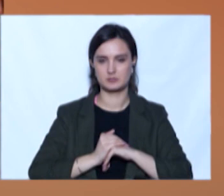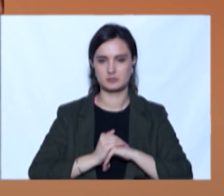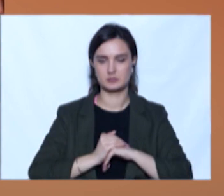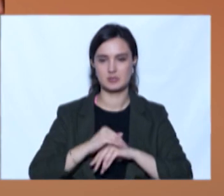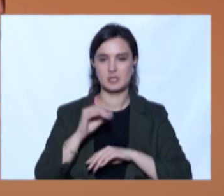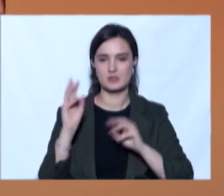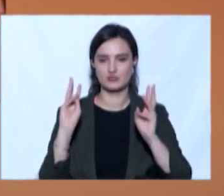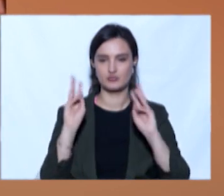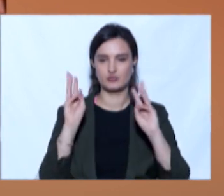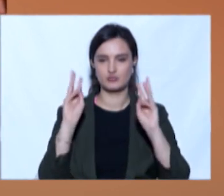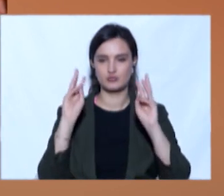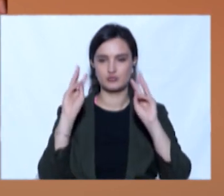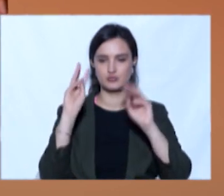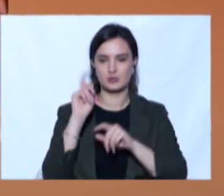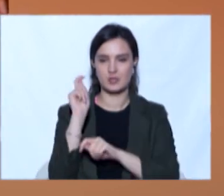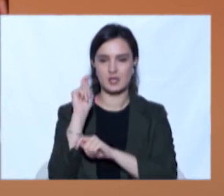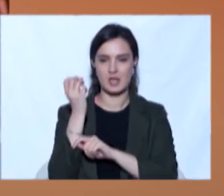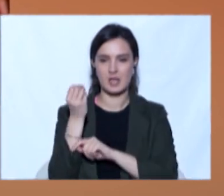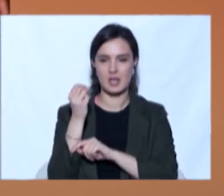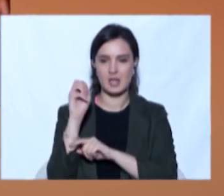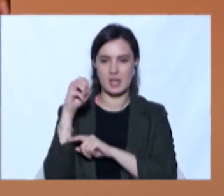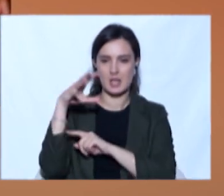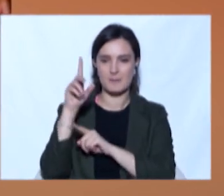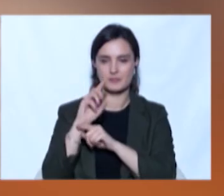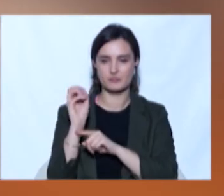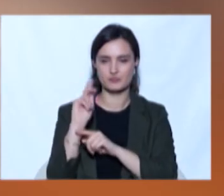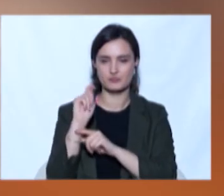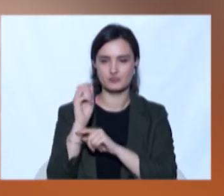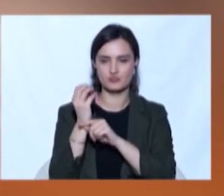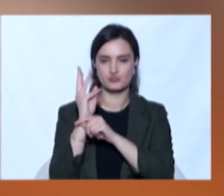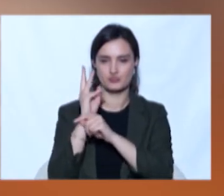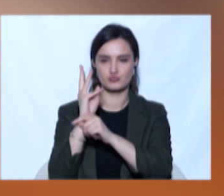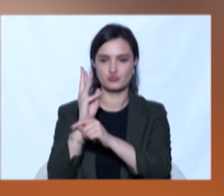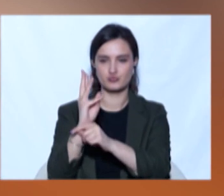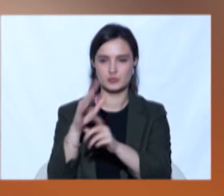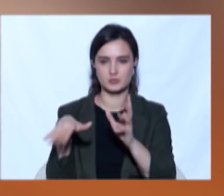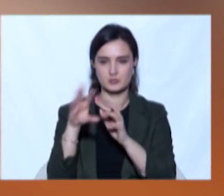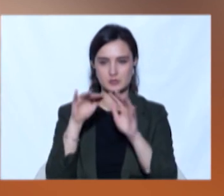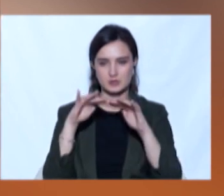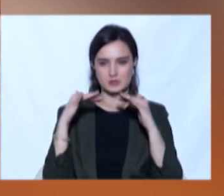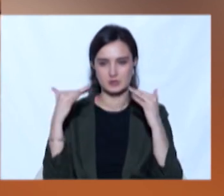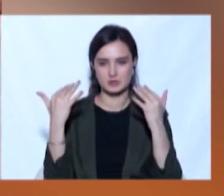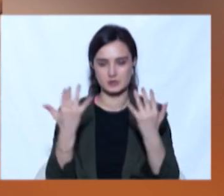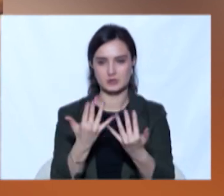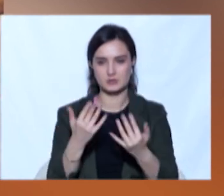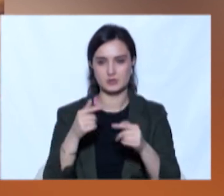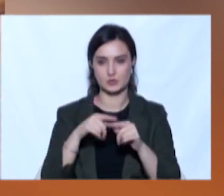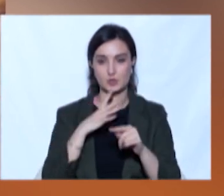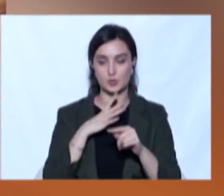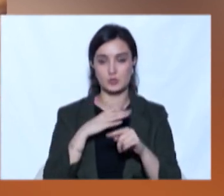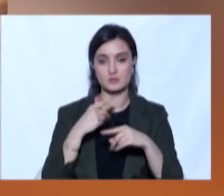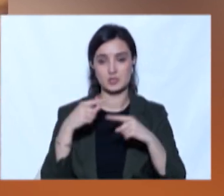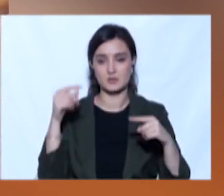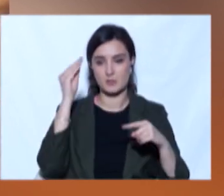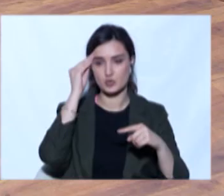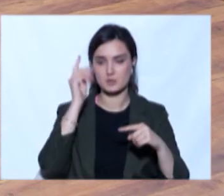ანთებული ლამპრებით იდგნენ და ეს მართლა ძალიან ლამაზი სანახაობა იყო. სხვადასხვა ვერსიები არის, რა დანიშნულება